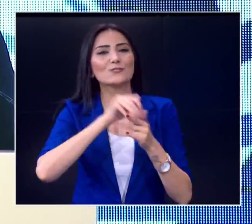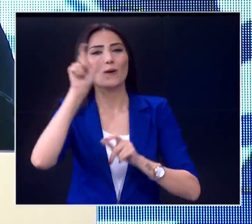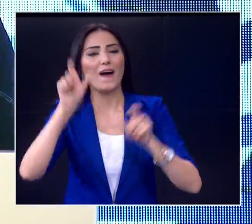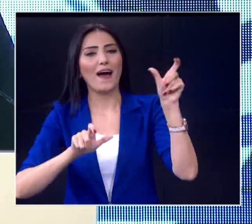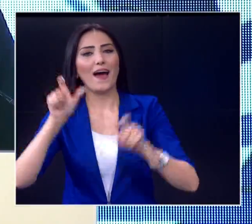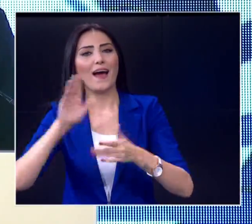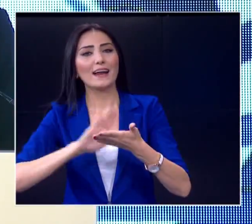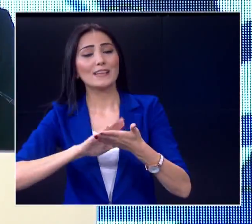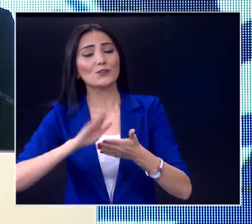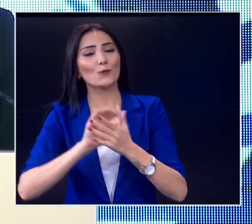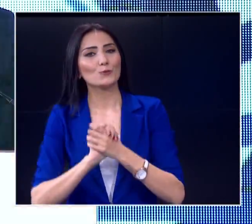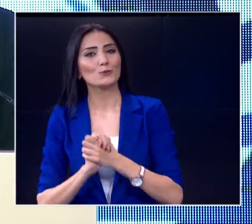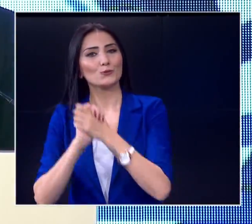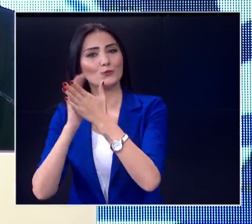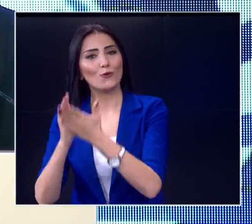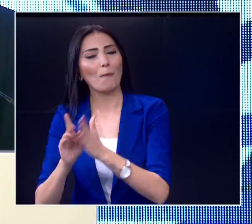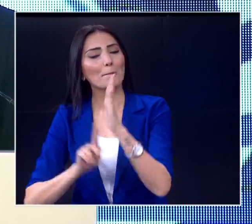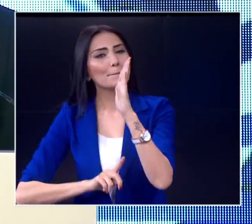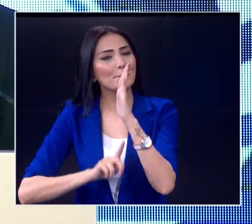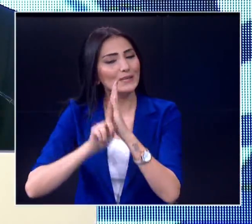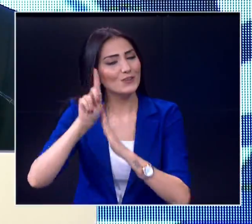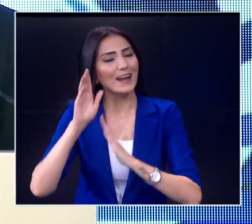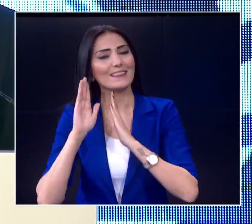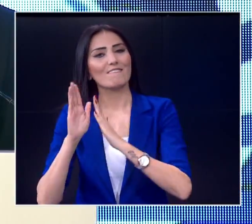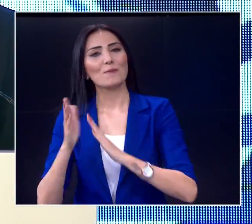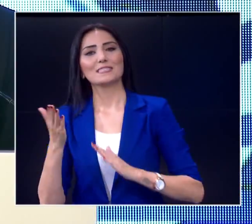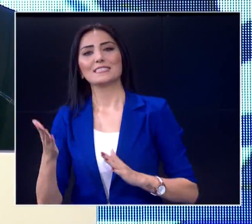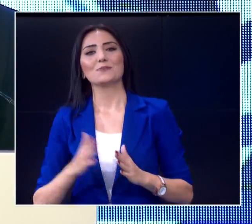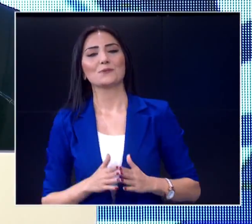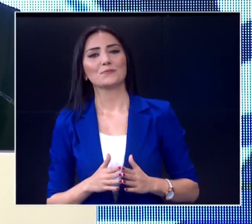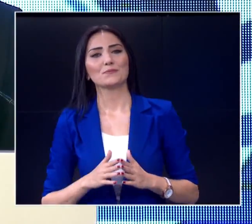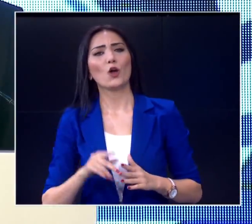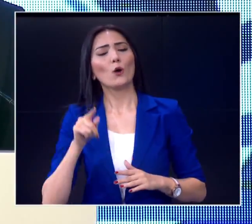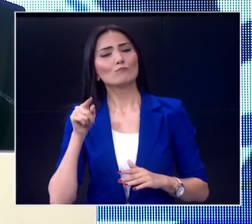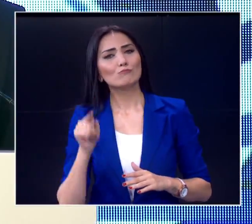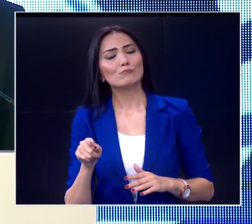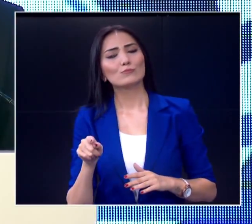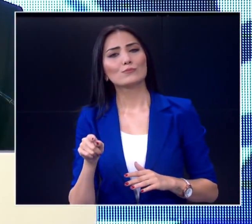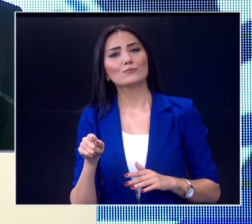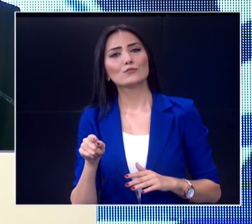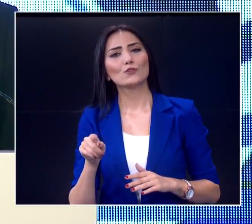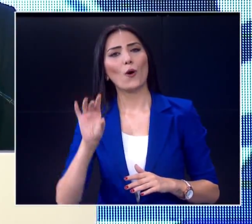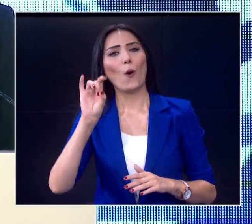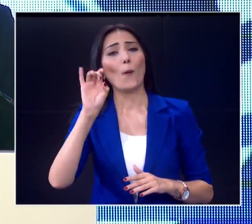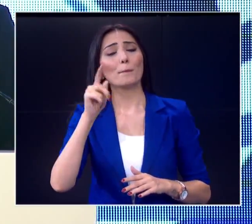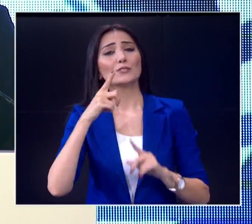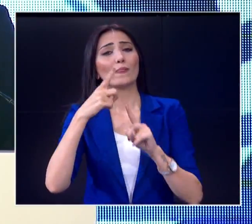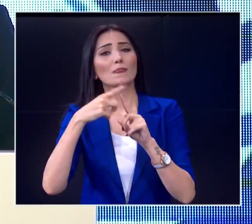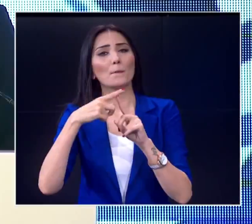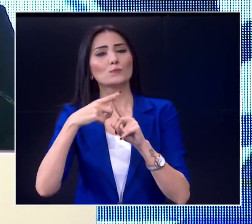da kutluyorum. Başarılarının devamını diliyorum. Bu vesileyle 15